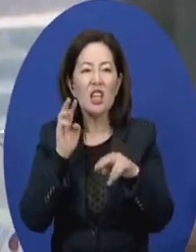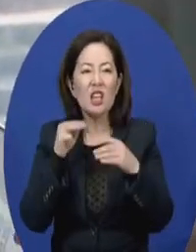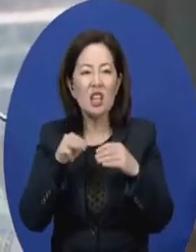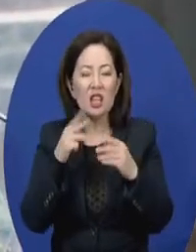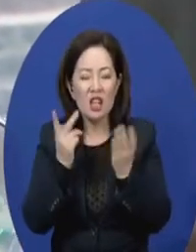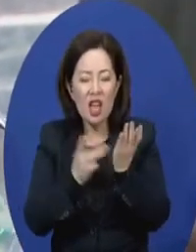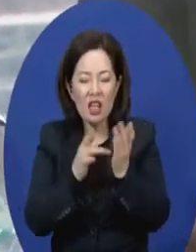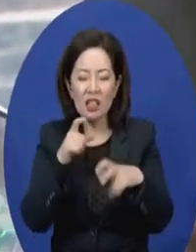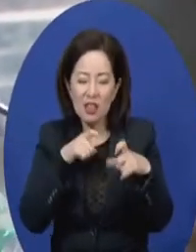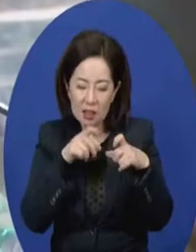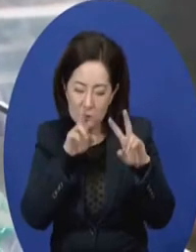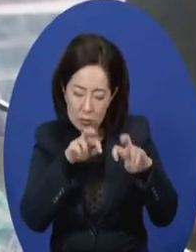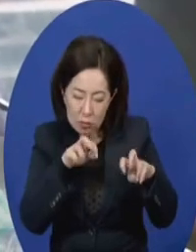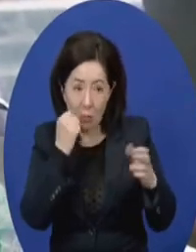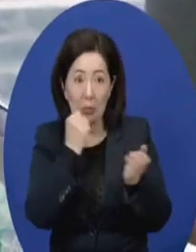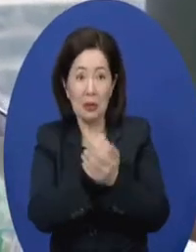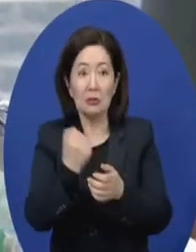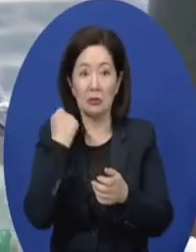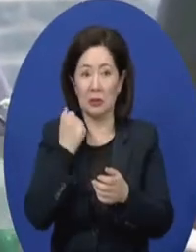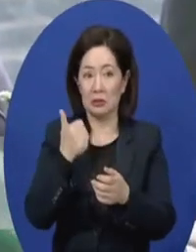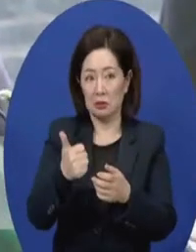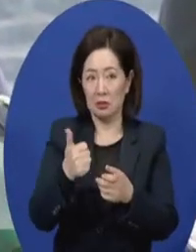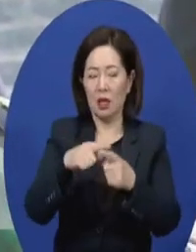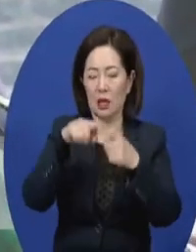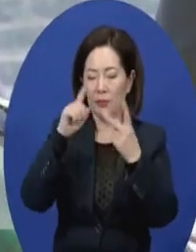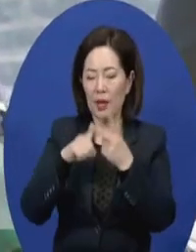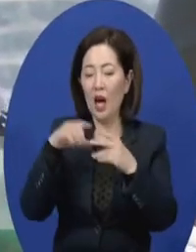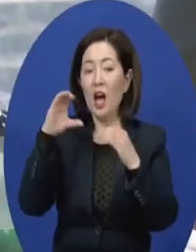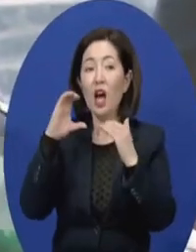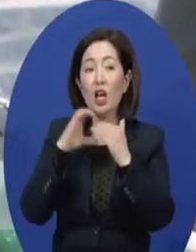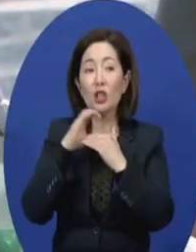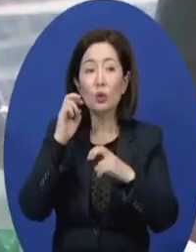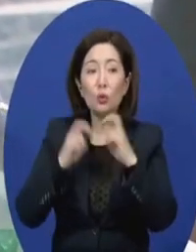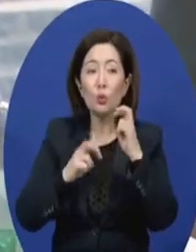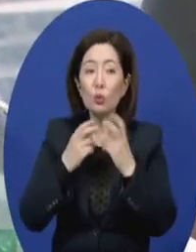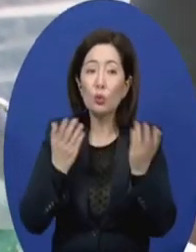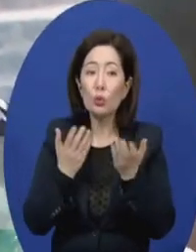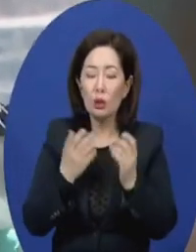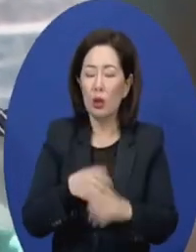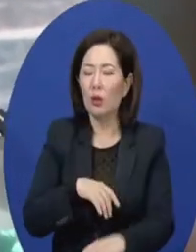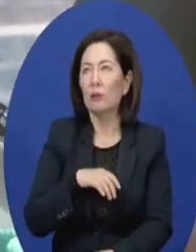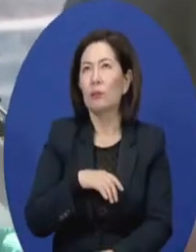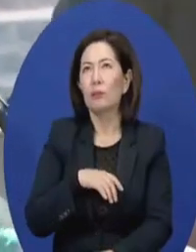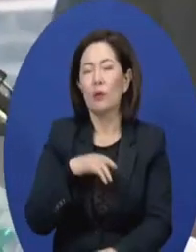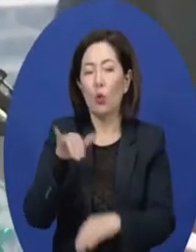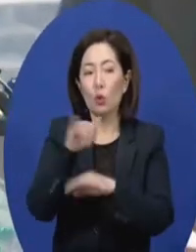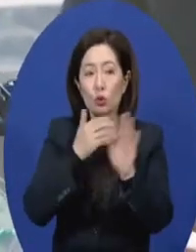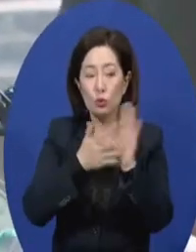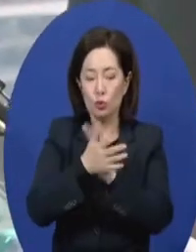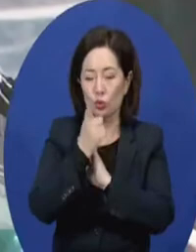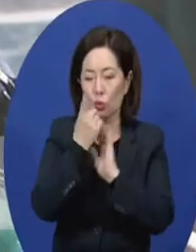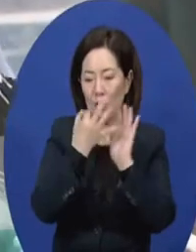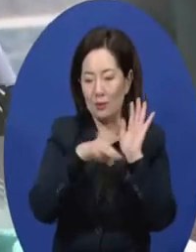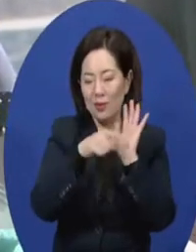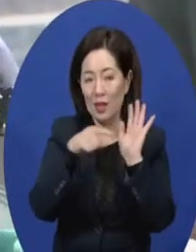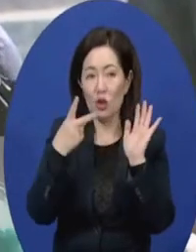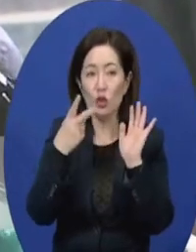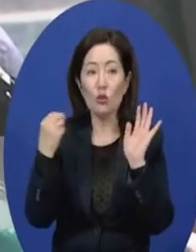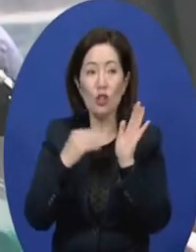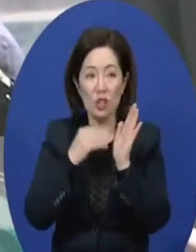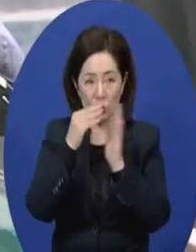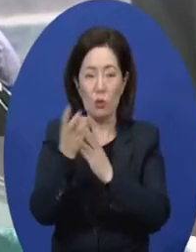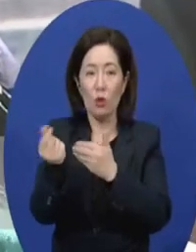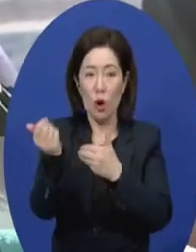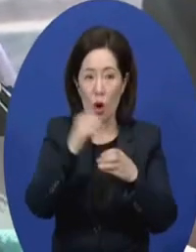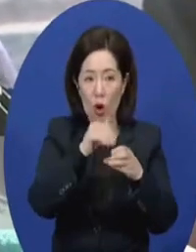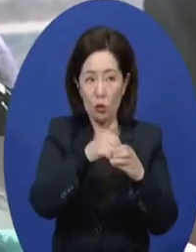байна. За 2000 Эрдэнэт үйлдвэр маань улсын төсөвт дунджаар нэг 180-аас 200 тэрбум төлөвлөдөөсөн.